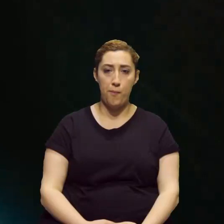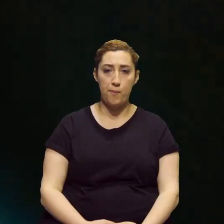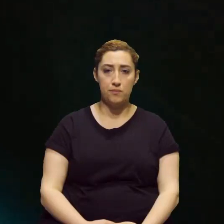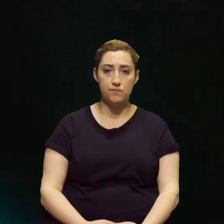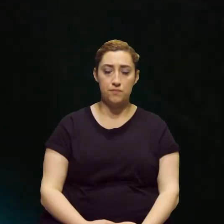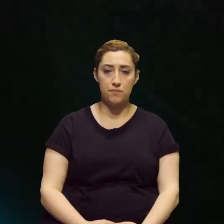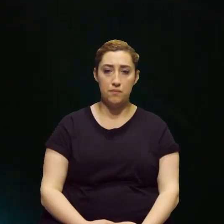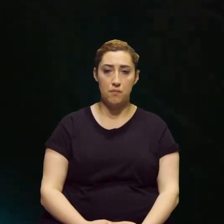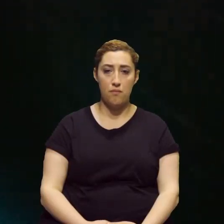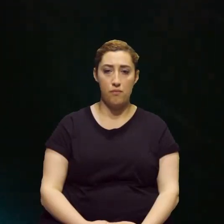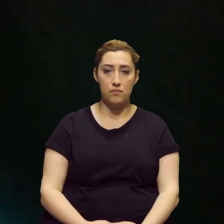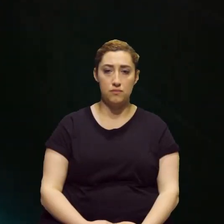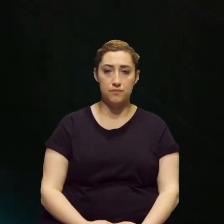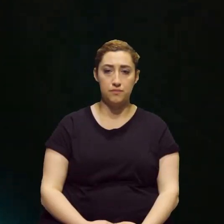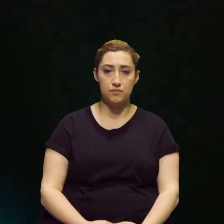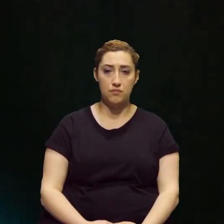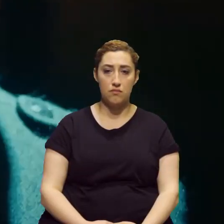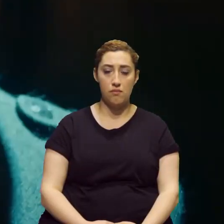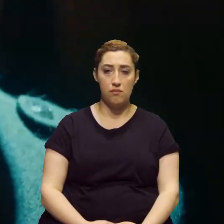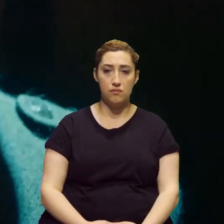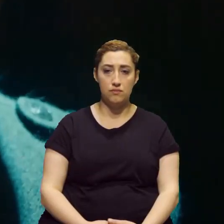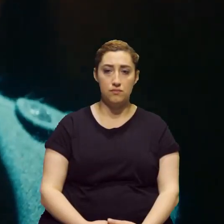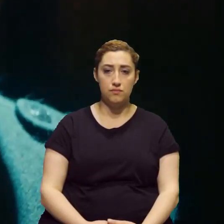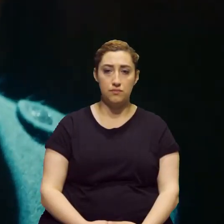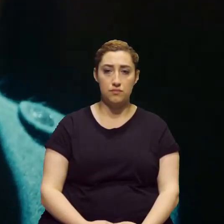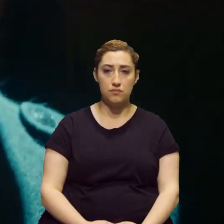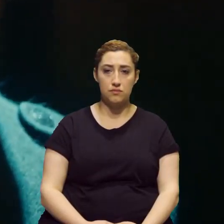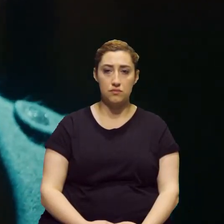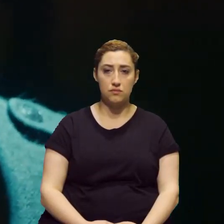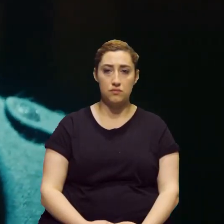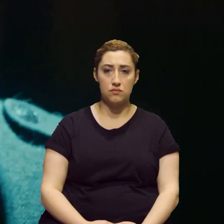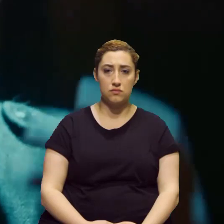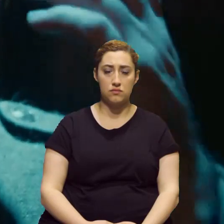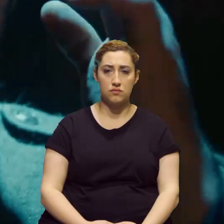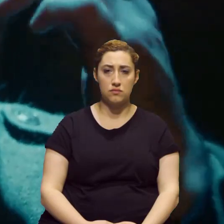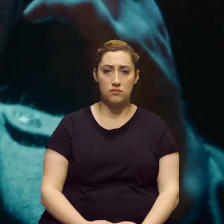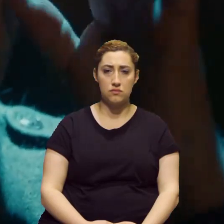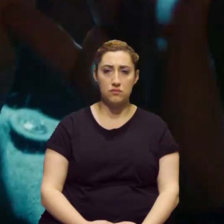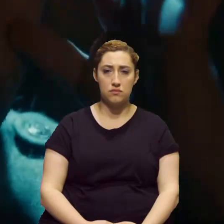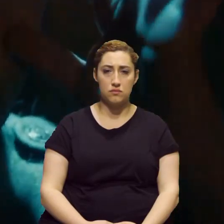çünkü koridorun sonunda bekleyen Galip'i fark etti. Hüseyin?